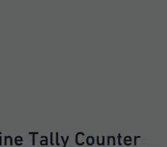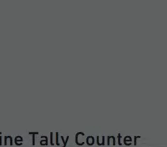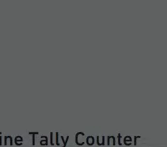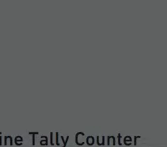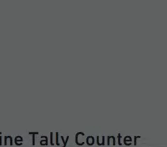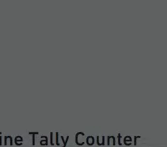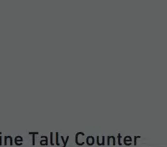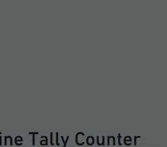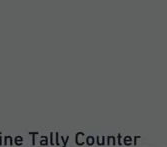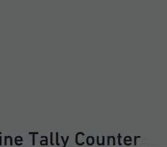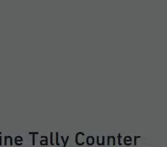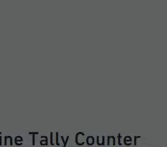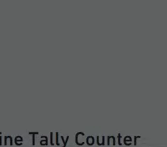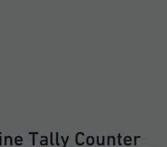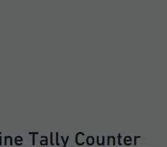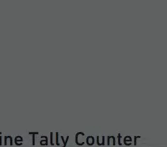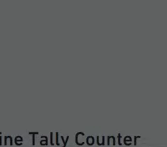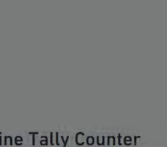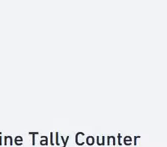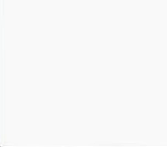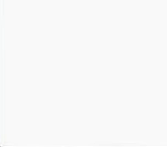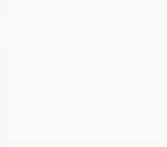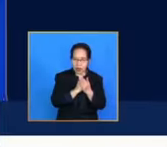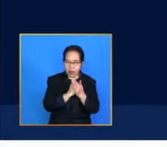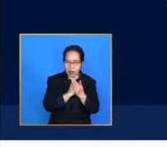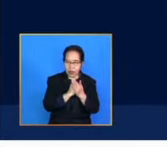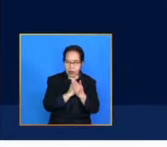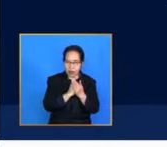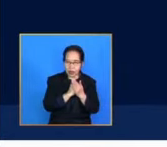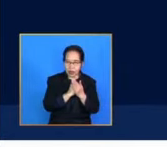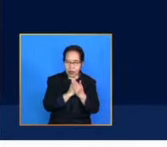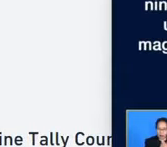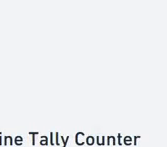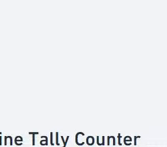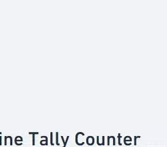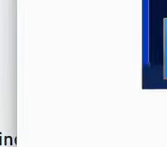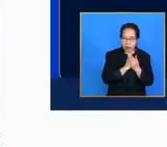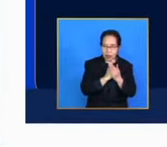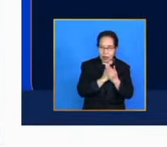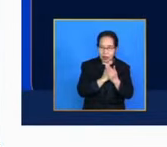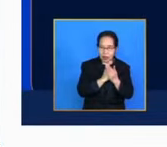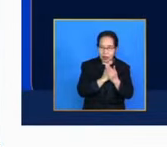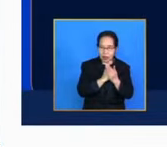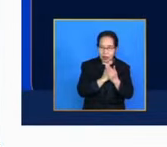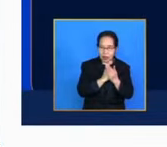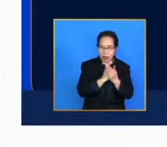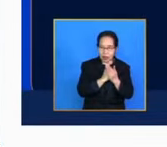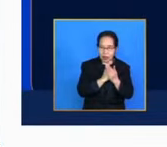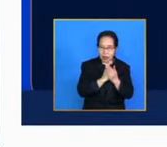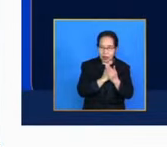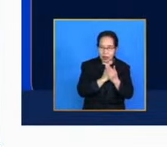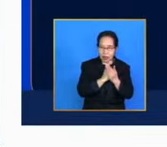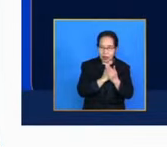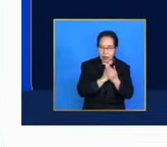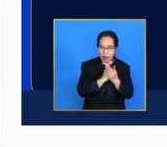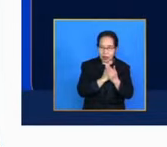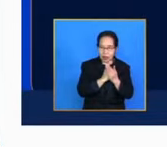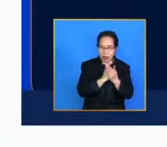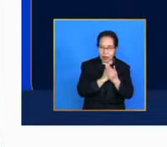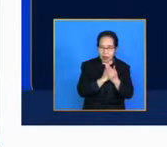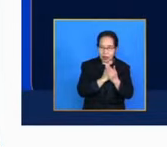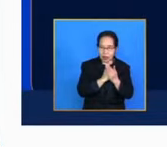mga MIC nila. Wala. Pero mo, naturingan sila yung mga, ano, sila yung